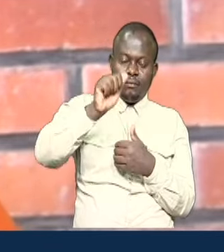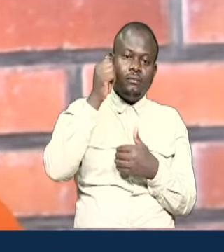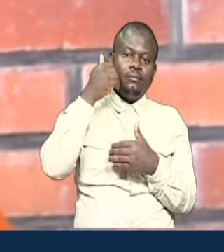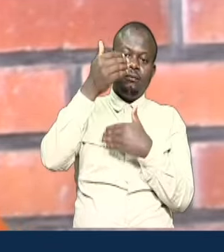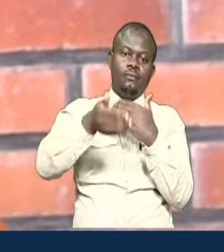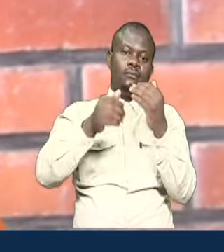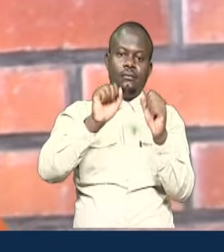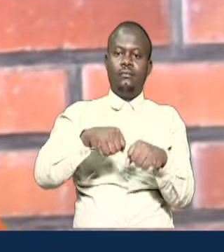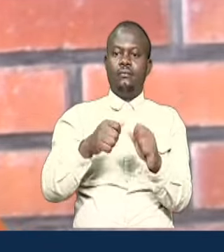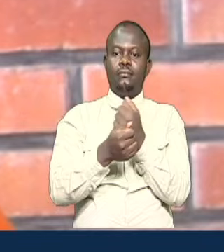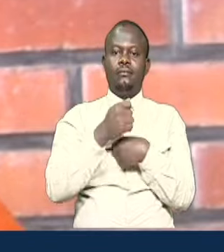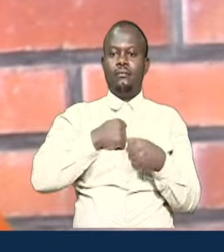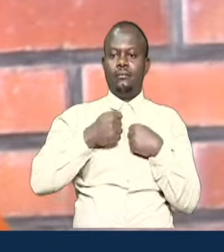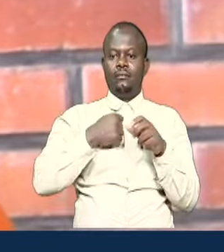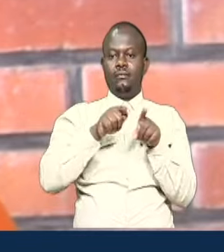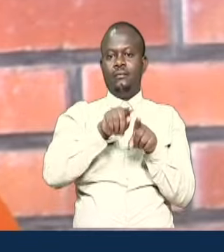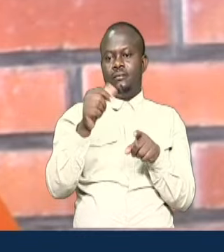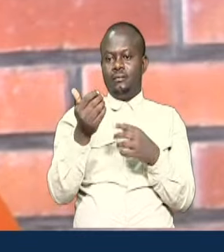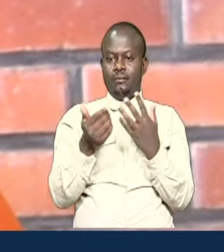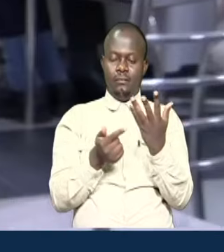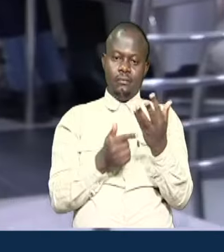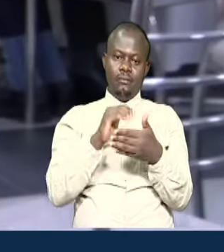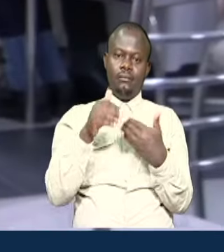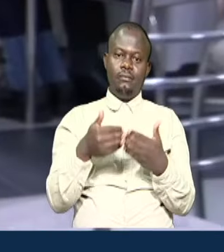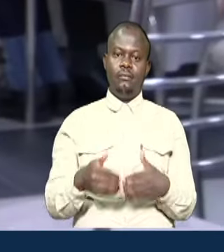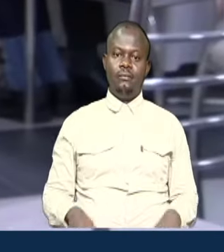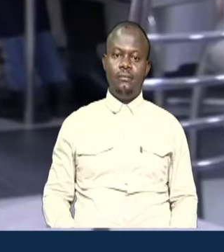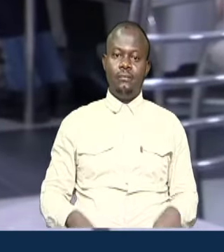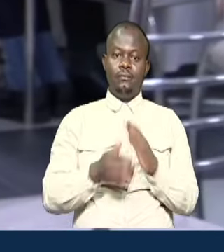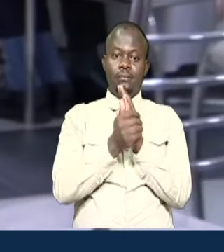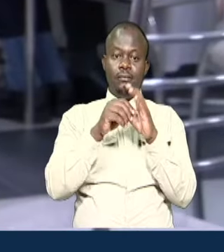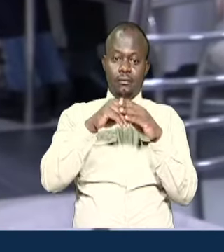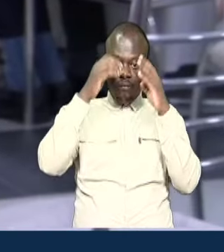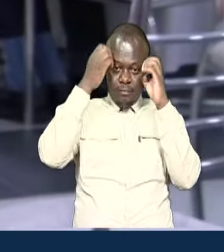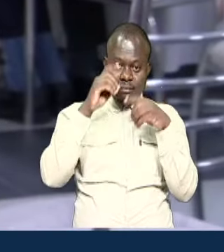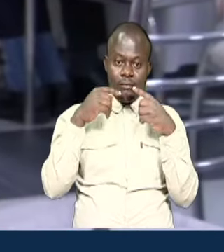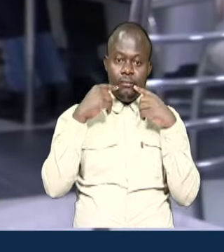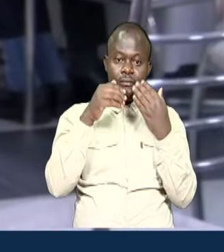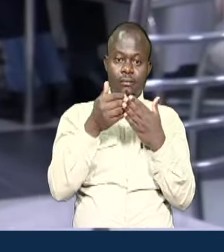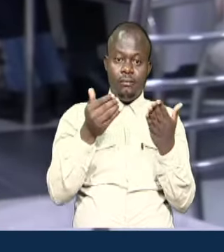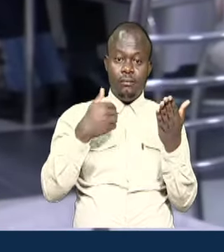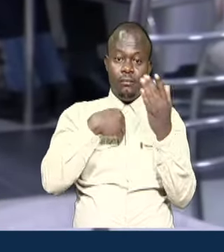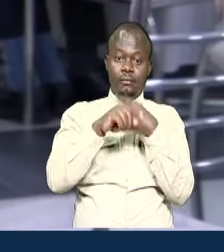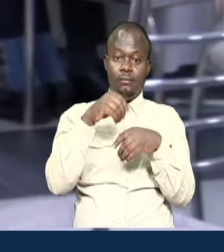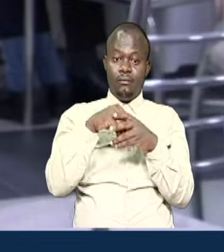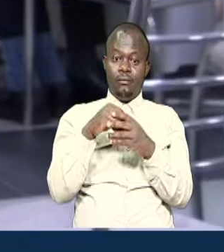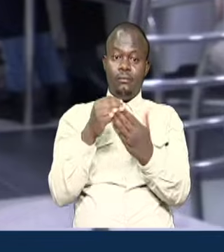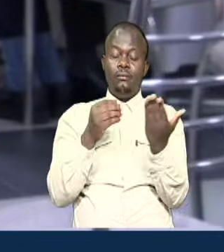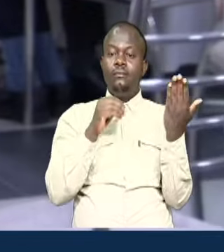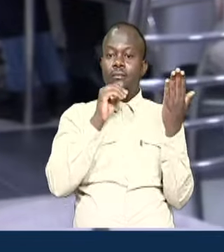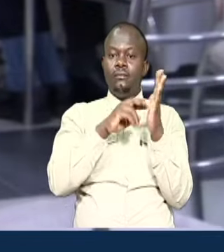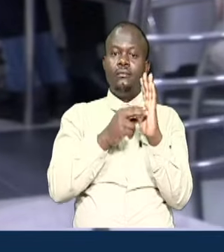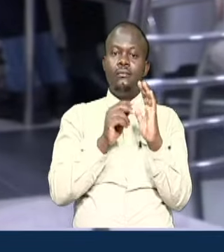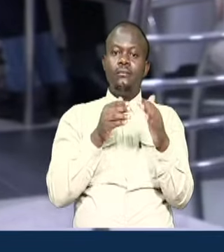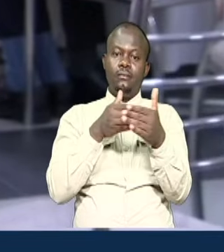bakabasha kuba abanyarwanda nk'abandi bana cyangwa abandi banyarwanda bose. Impuguke mu burezi zivuga ko ku mwana afite ubumuga bukomatanyije bitamubuza kujya mu